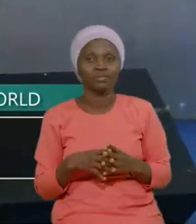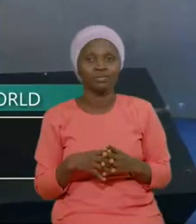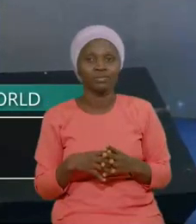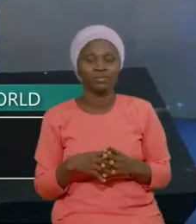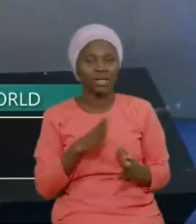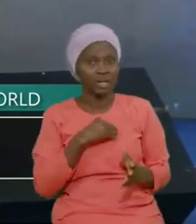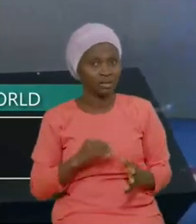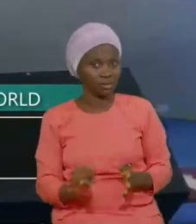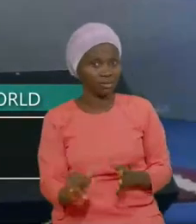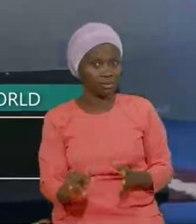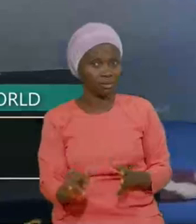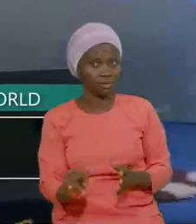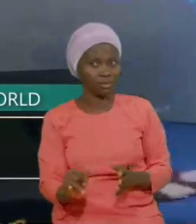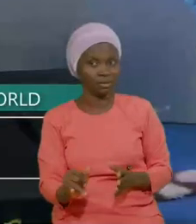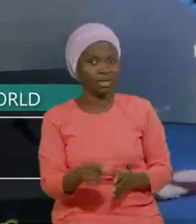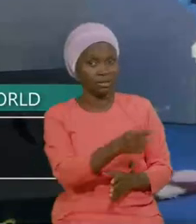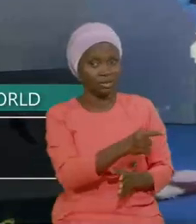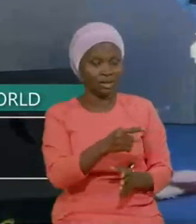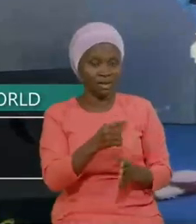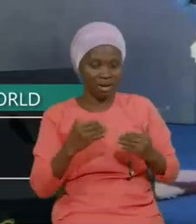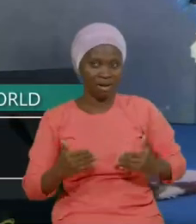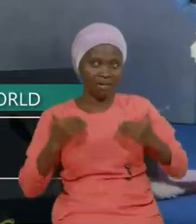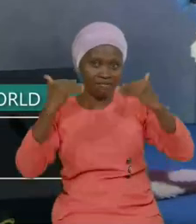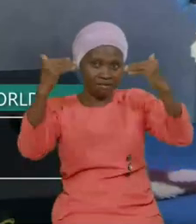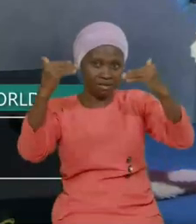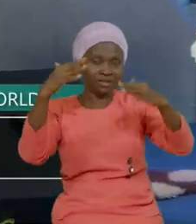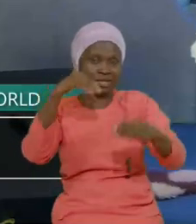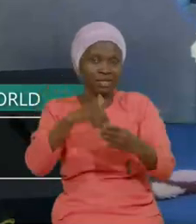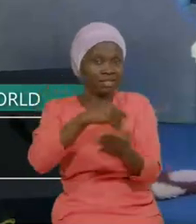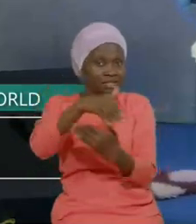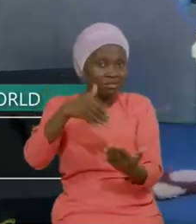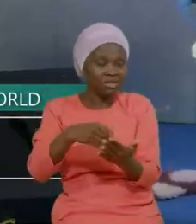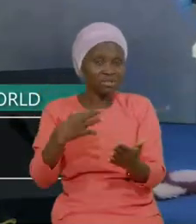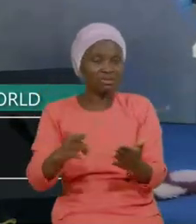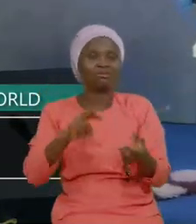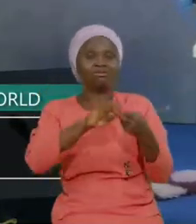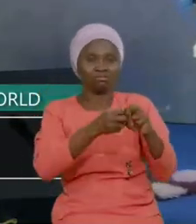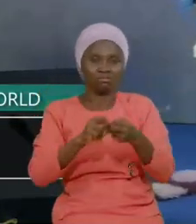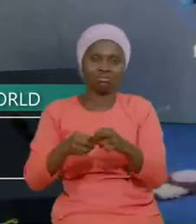Noé était même au beau milieu du déluge. In the midst of adversities.